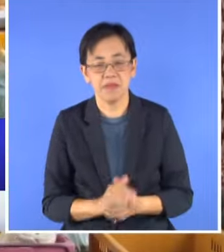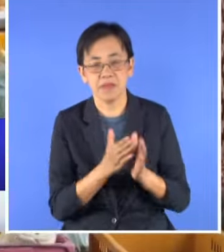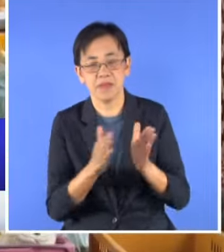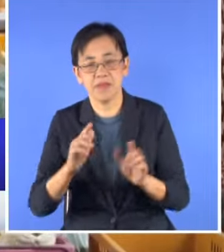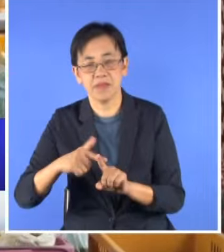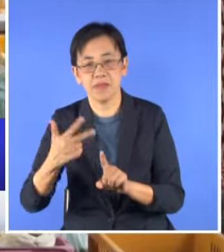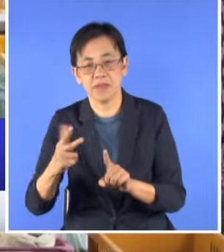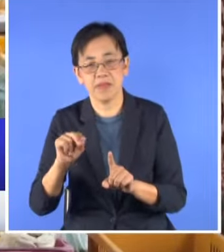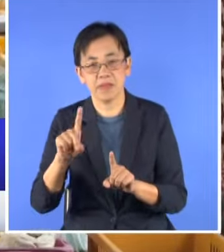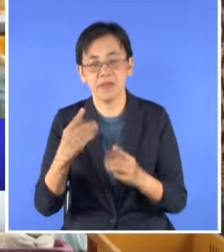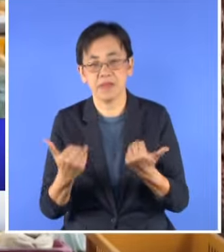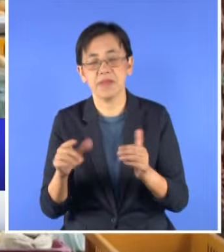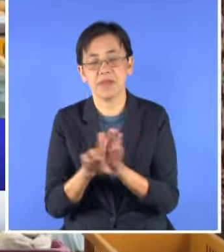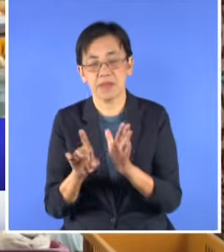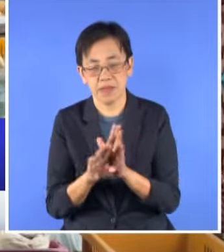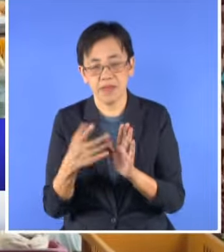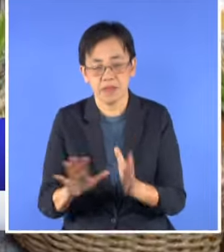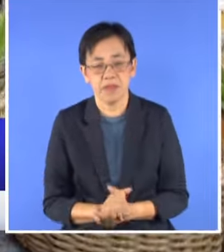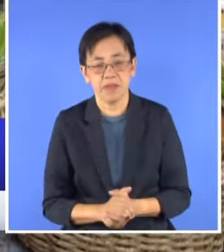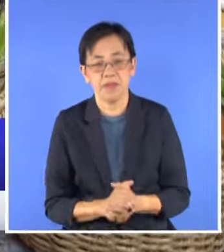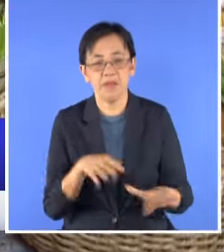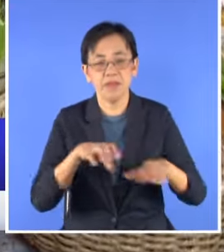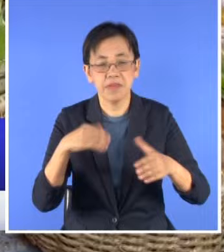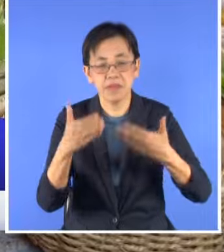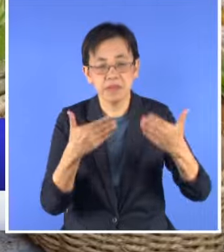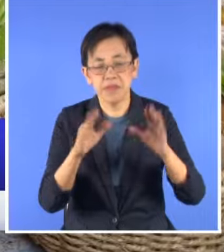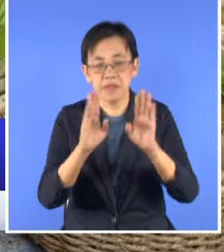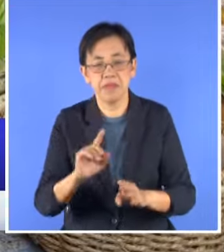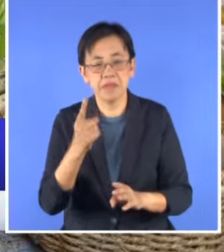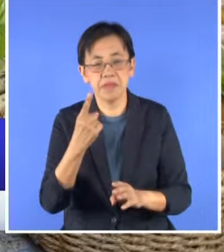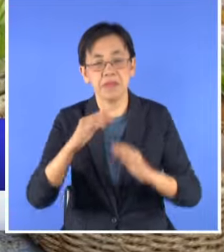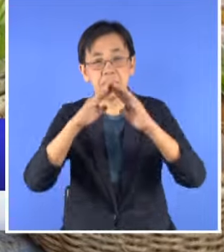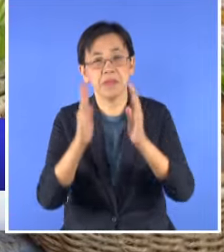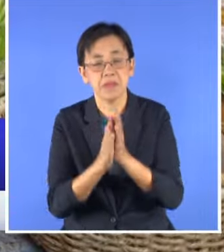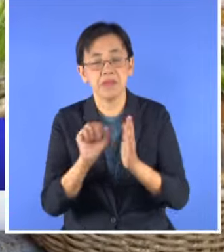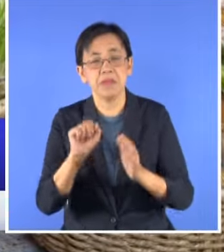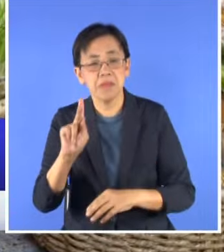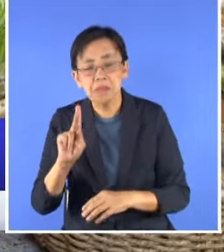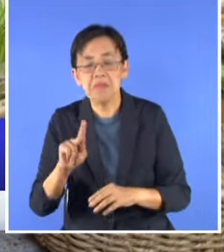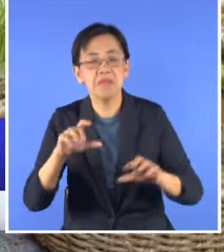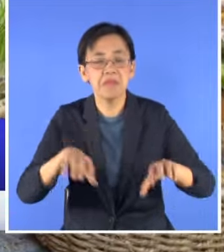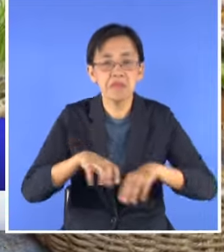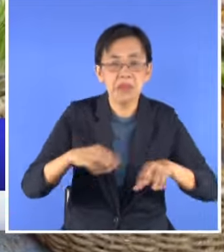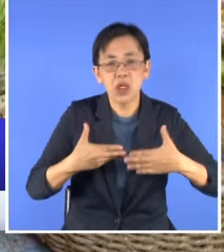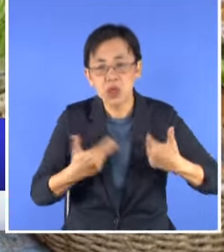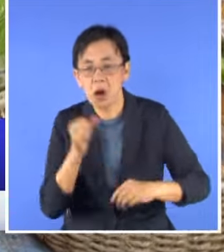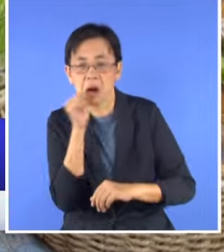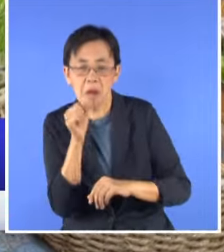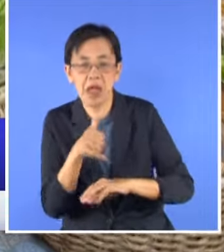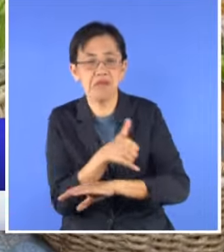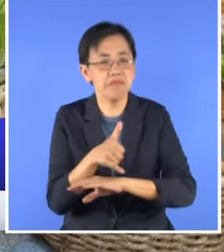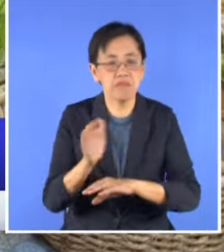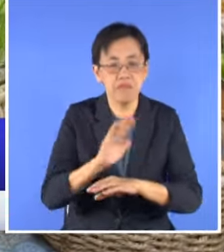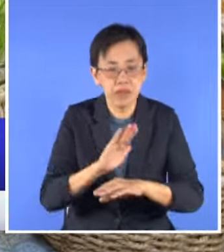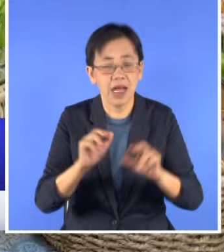พราะฉะนั้นวันนี้วันสุดท้ายแล้วนะคะเป็นงานวัดรูปแบบใหม่เพราะที่วัดสวนแก้วเนี่ยไม่ได้จัดให้มีมหรสพอะไรใดๆส่วนร้านค้าร้านอาหารที่มา